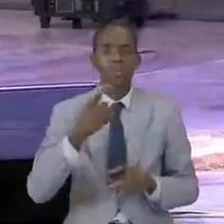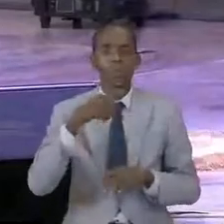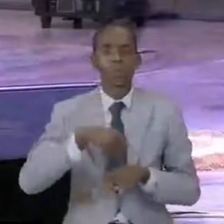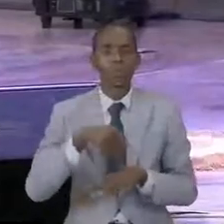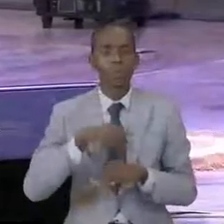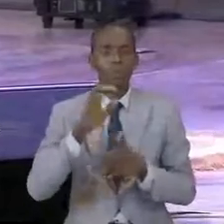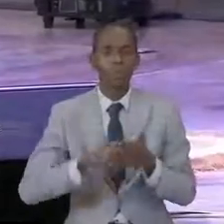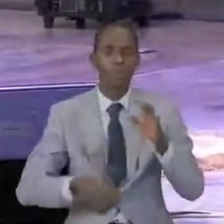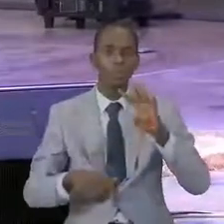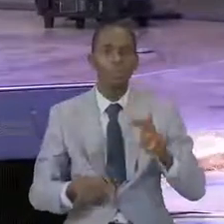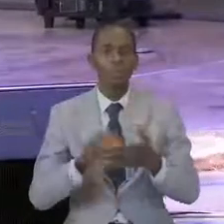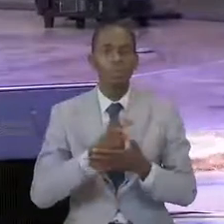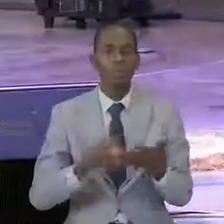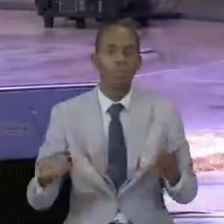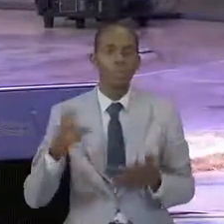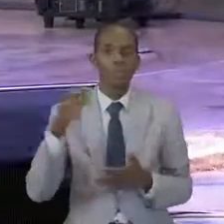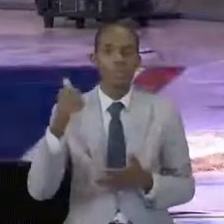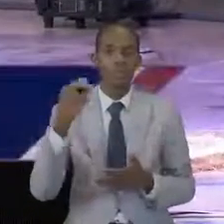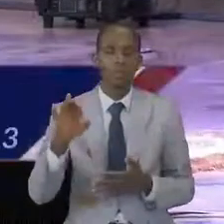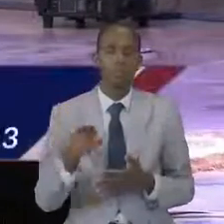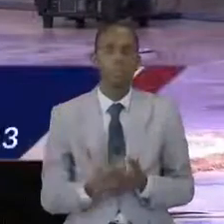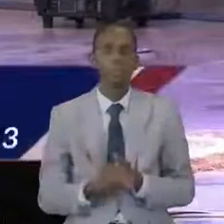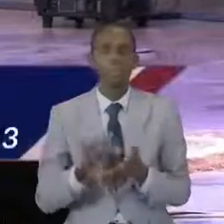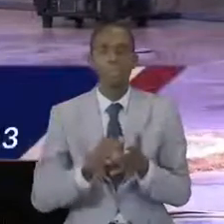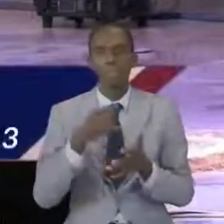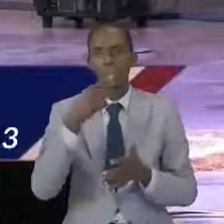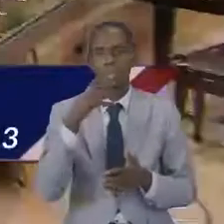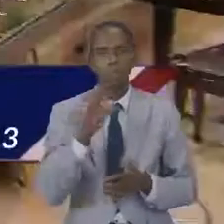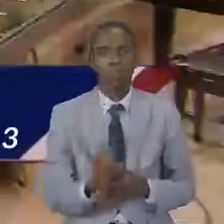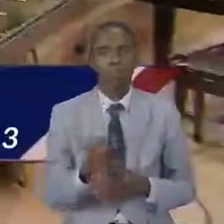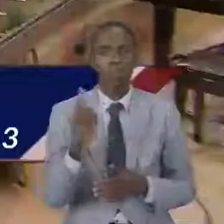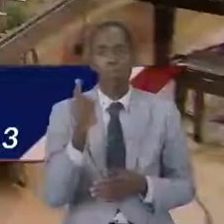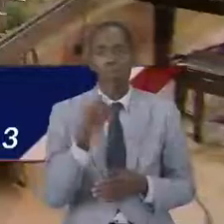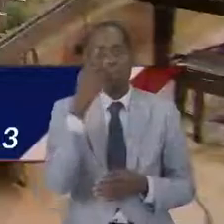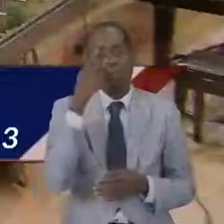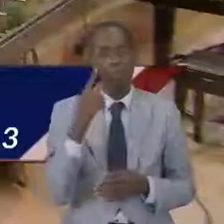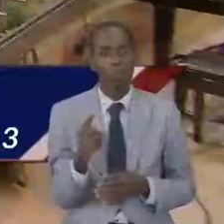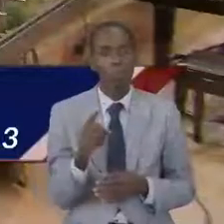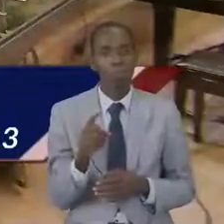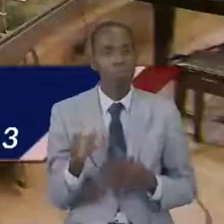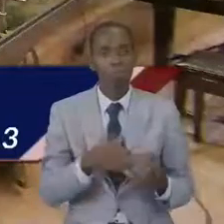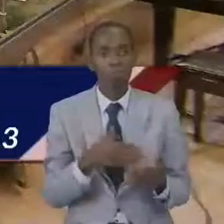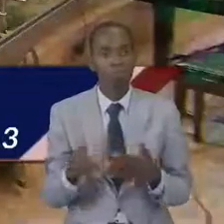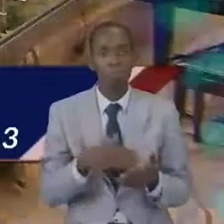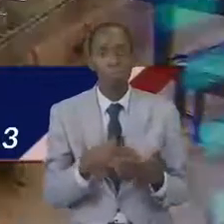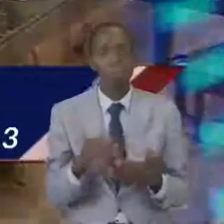un piège chapitre 4 verset 19 un pied 4 verset 19